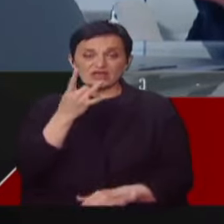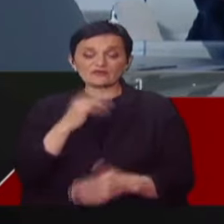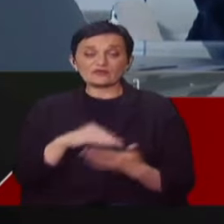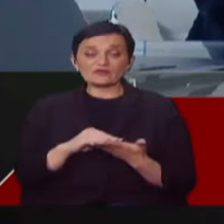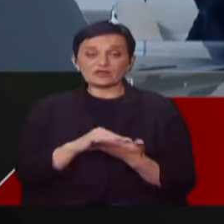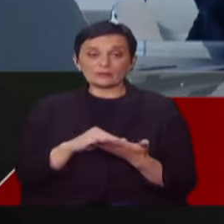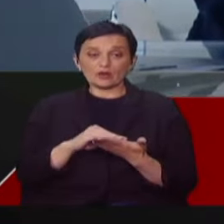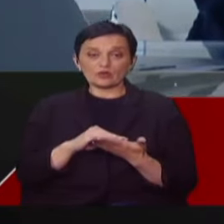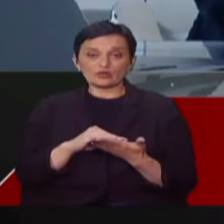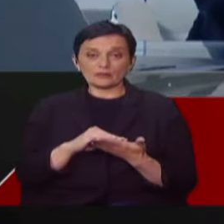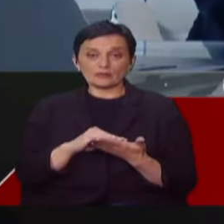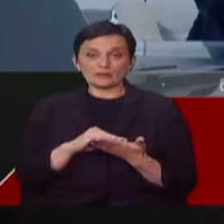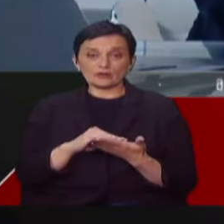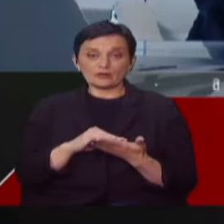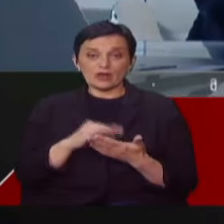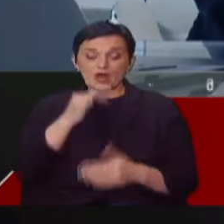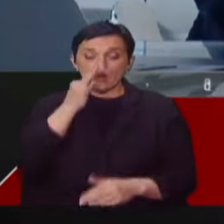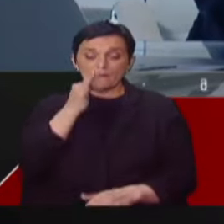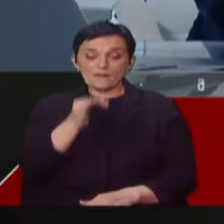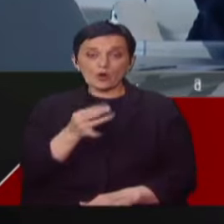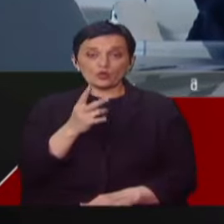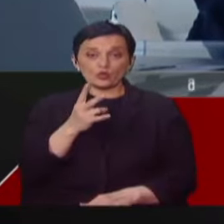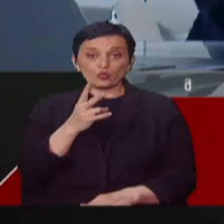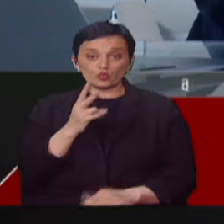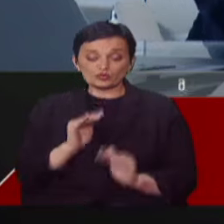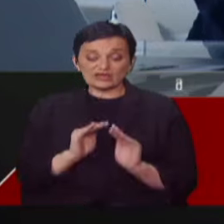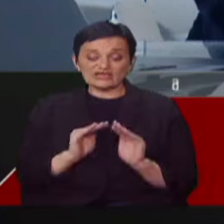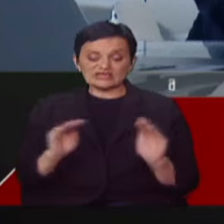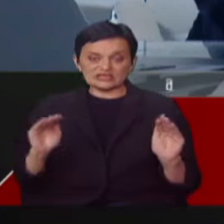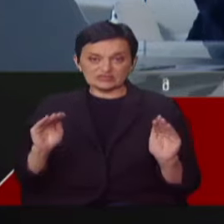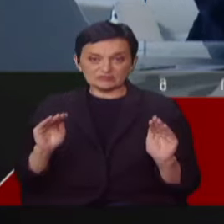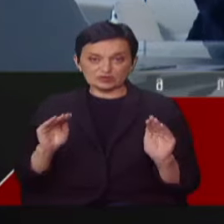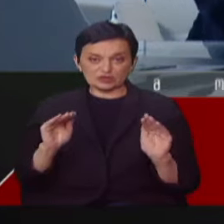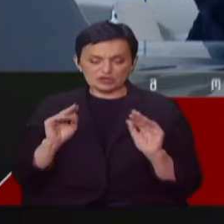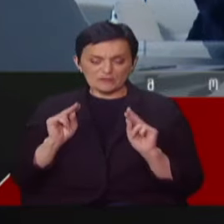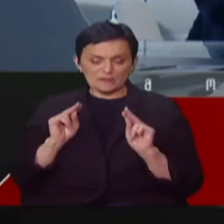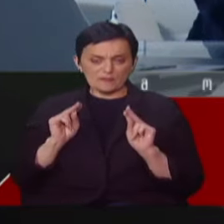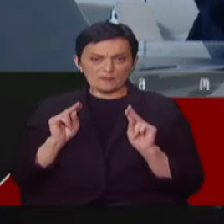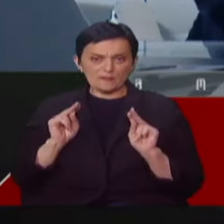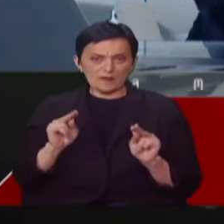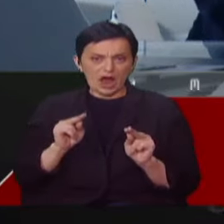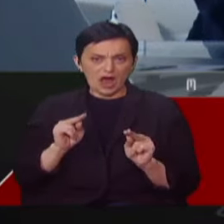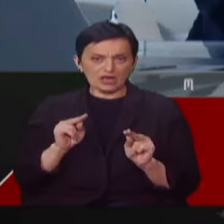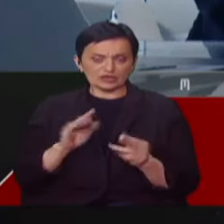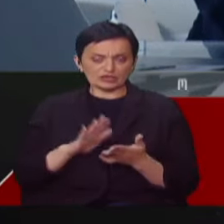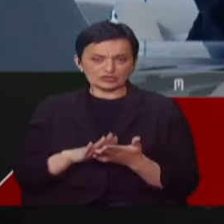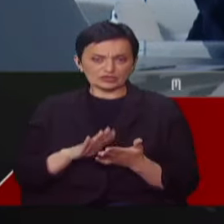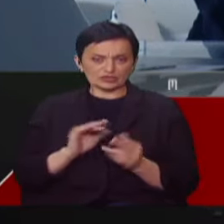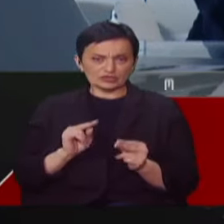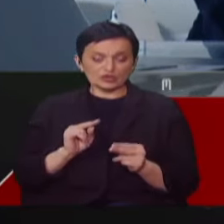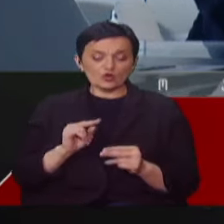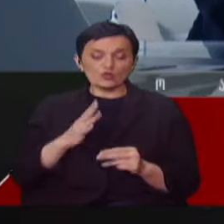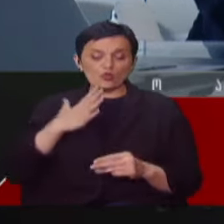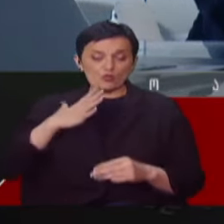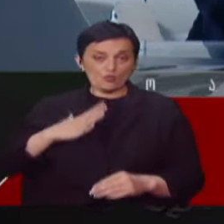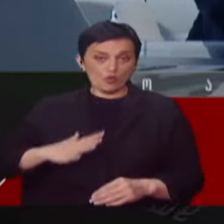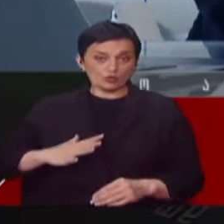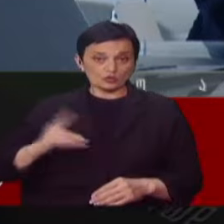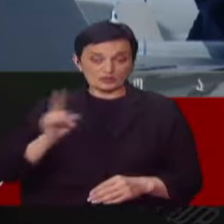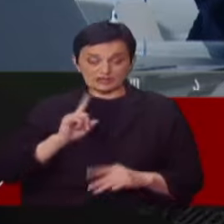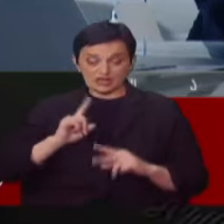დავსვათ? პასუხები უნდა ვიპოვოთ სიმშვიდეში, პატრიოტიზმში, მოთმინებაში და თუ